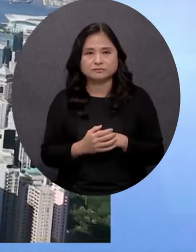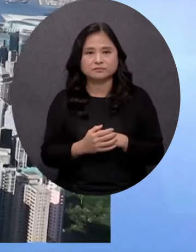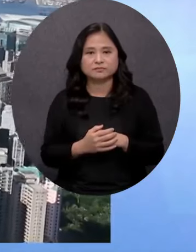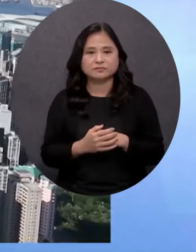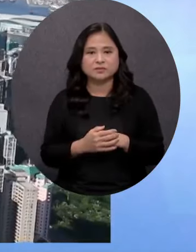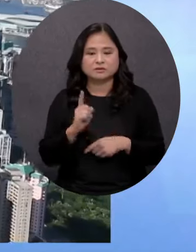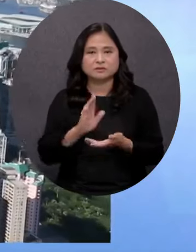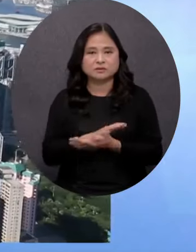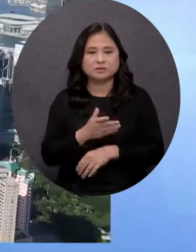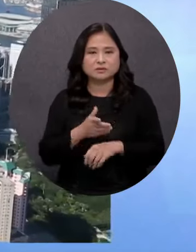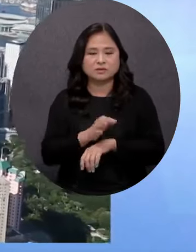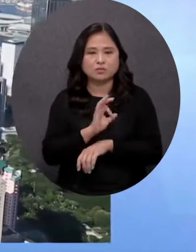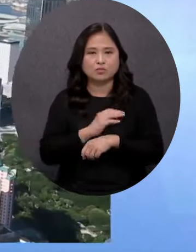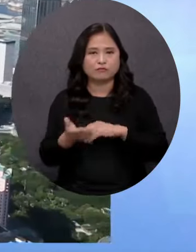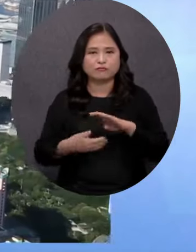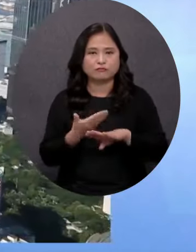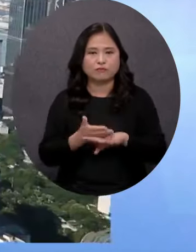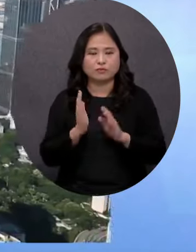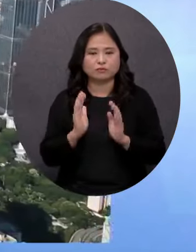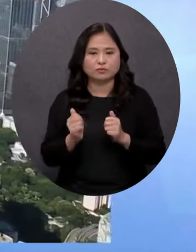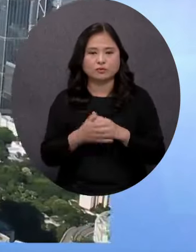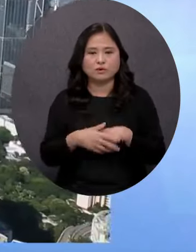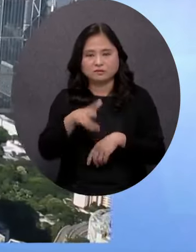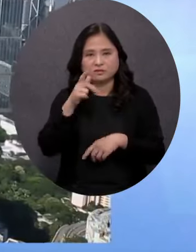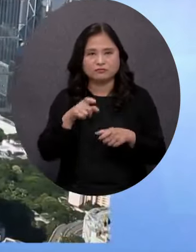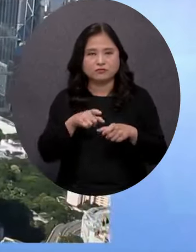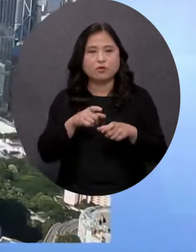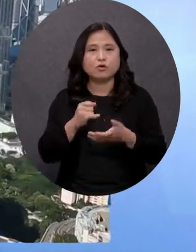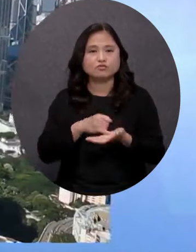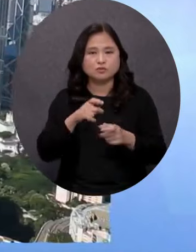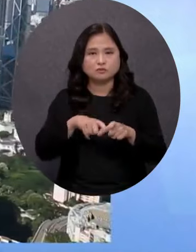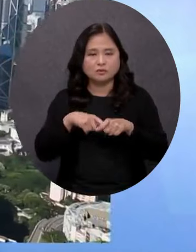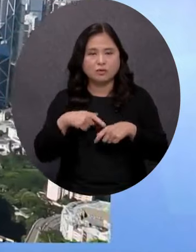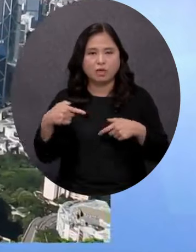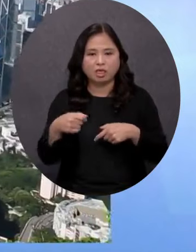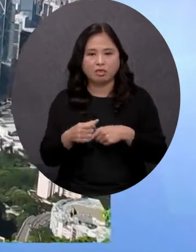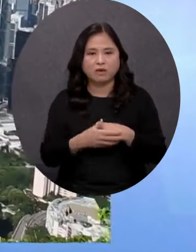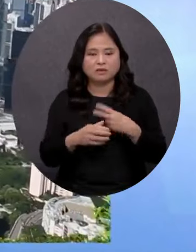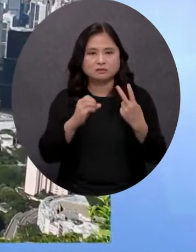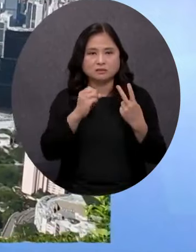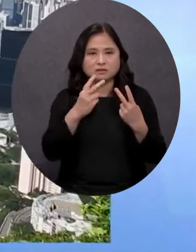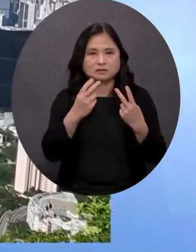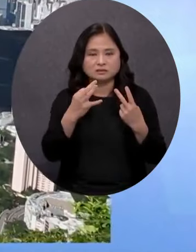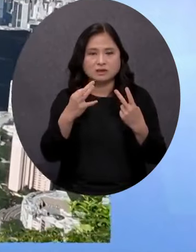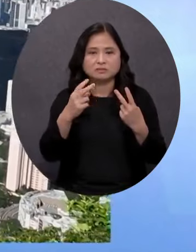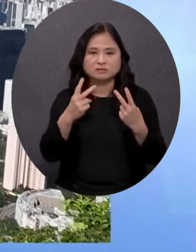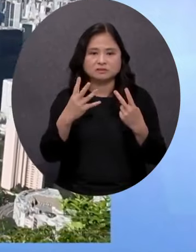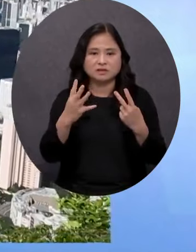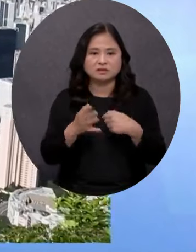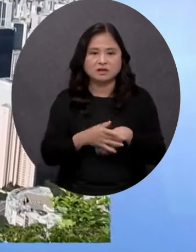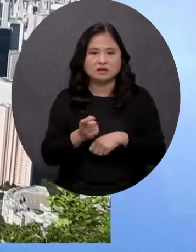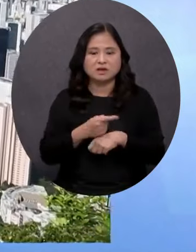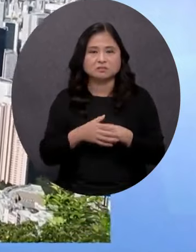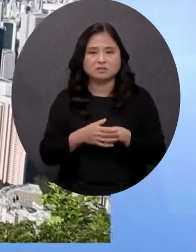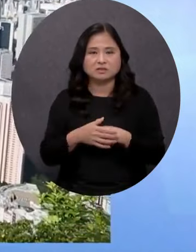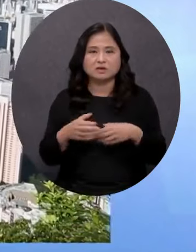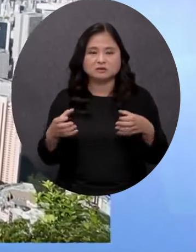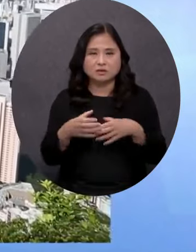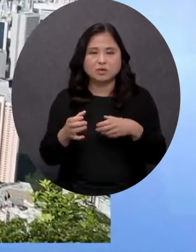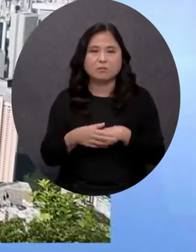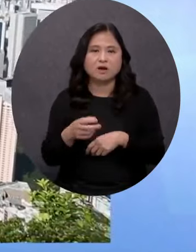去年社会全面复常，但政府税收继续减少。2023-24年度临时税收总额